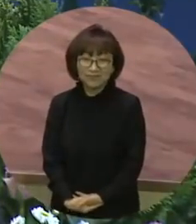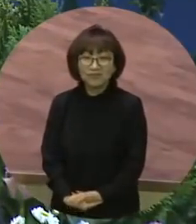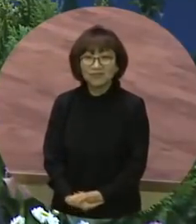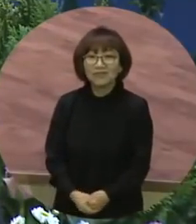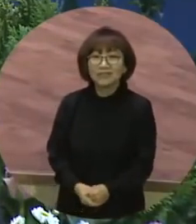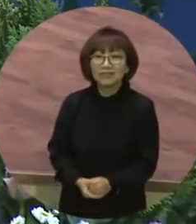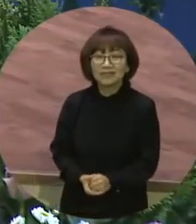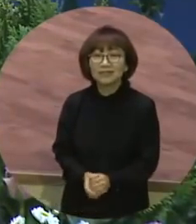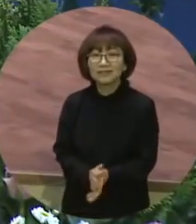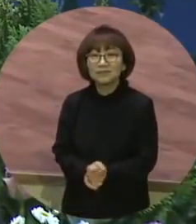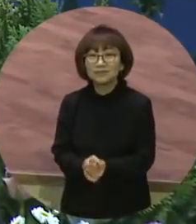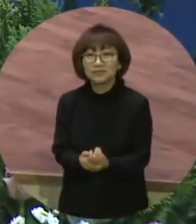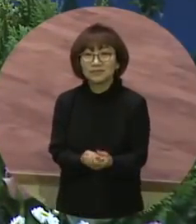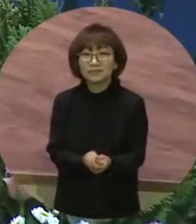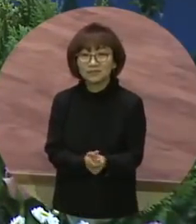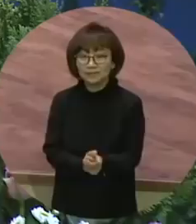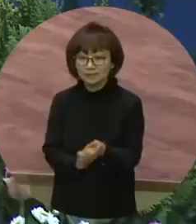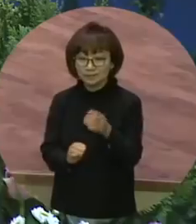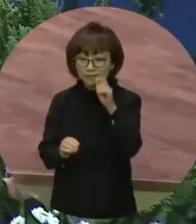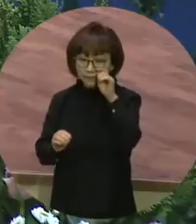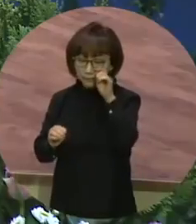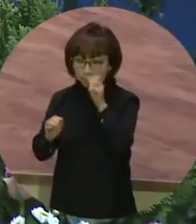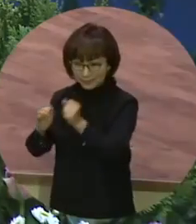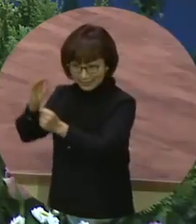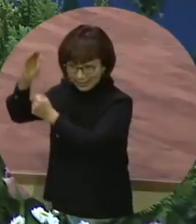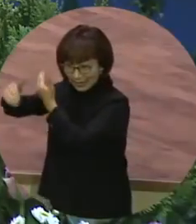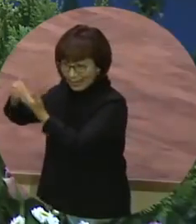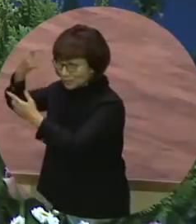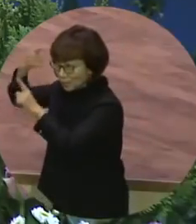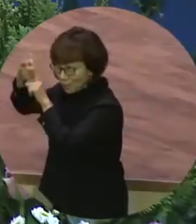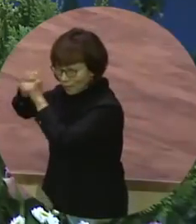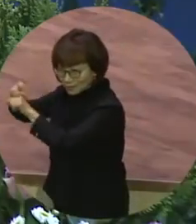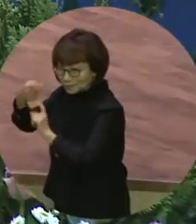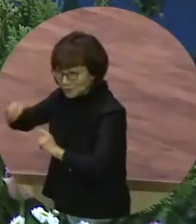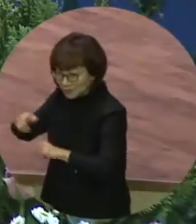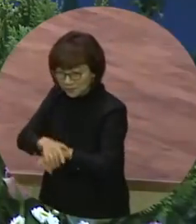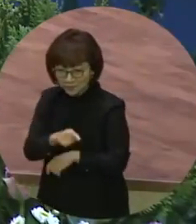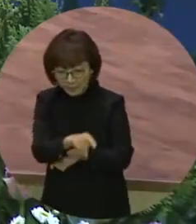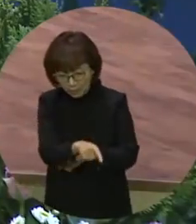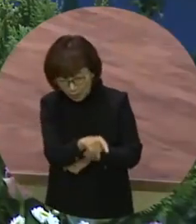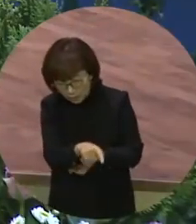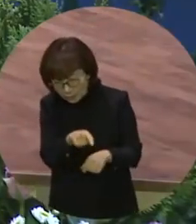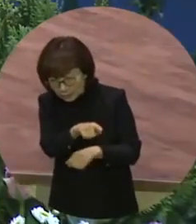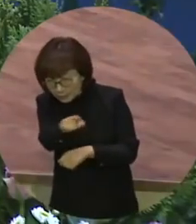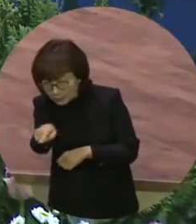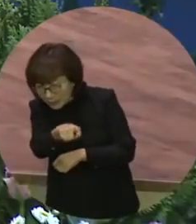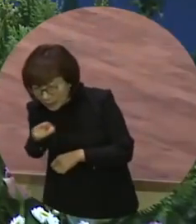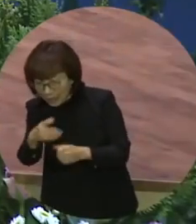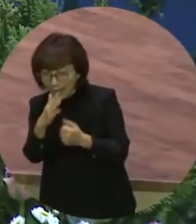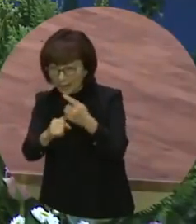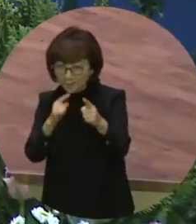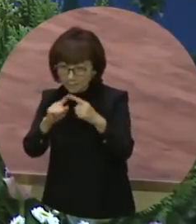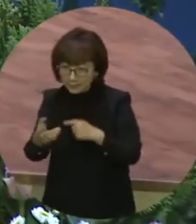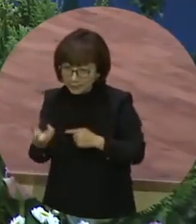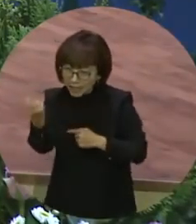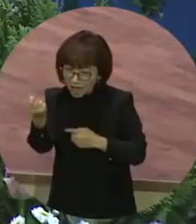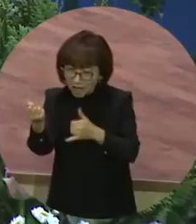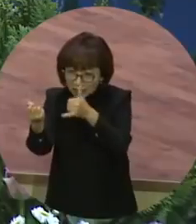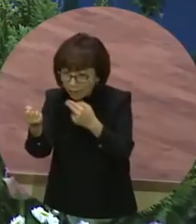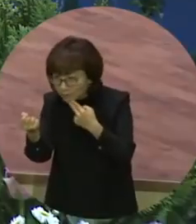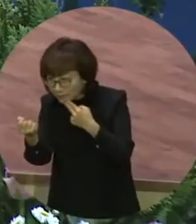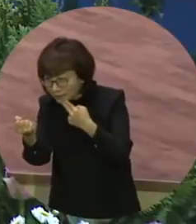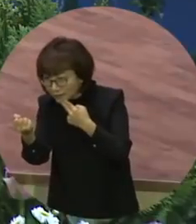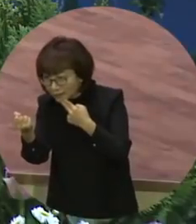어디에 있느냐? 얼마나 이 사람이 영적인 하나님의 말씀을 가지고 있냐? 이거에 관심이 있어요. 잘